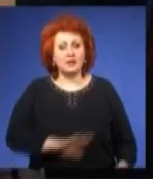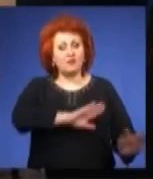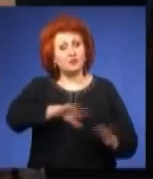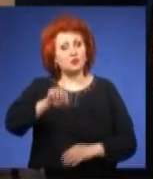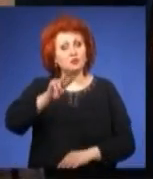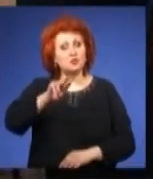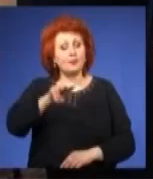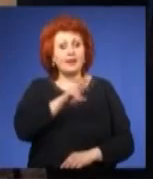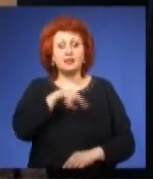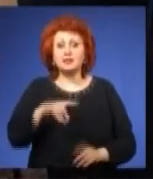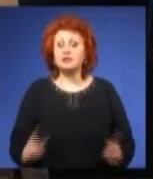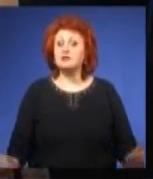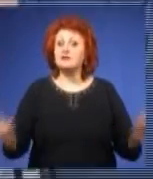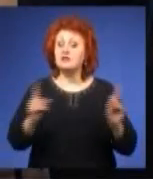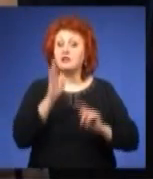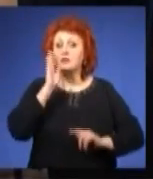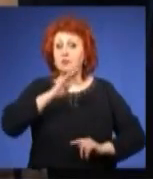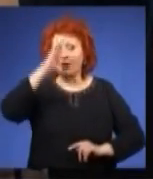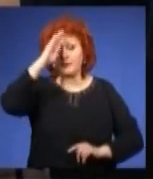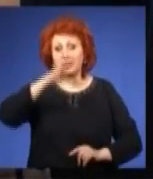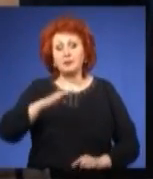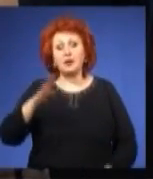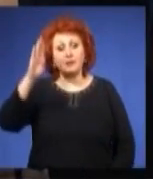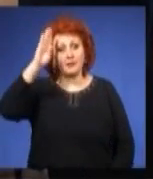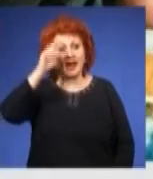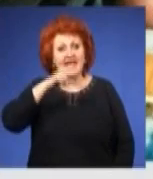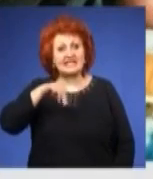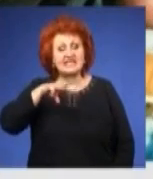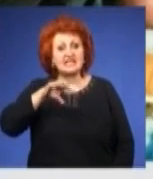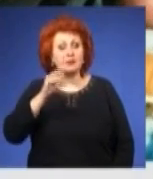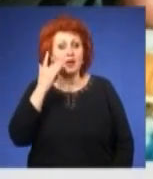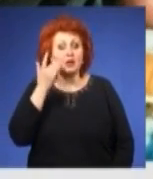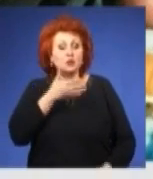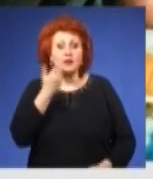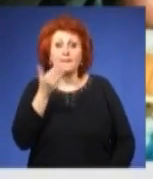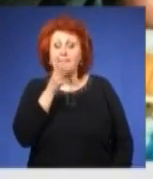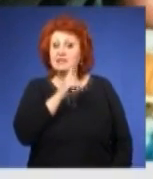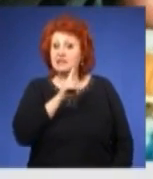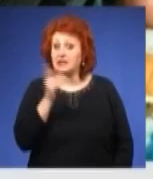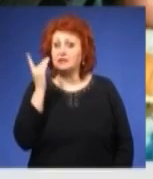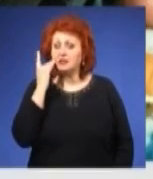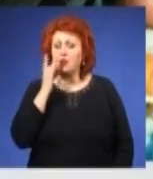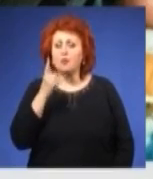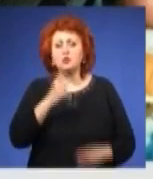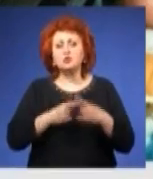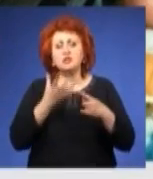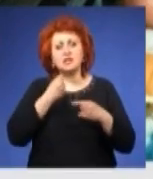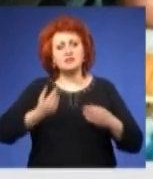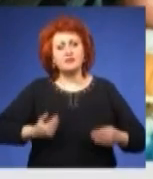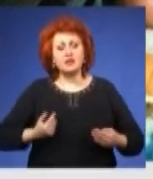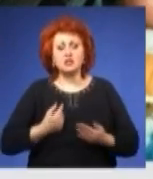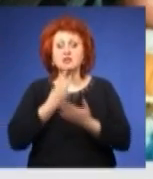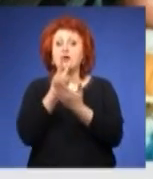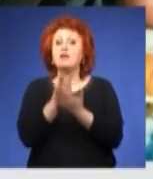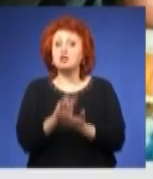В минувшую пятницу епископ Кирилл встретился с родителями Димы Захарова, мальчика, которому нет еще и 5 лет, и который большую часть своей